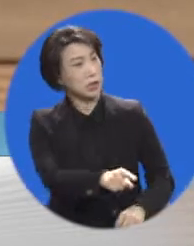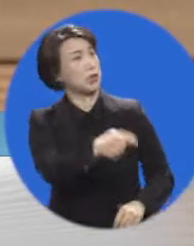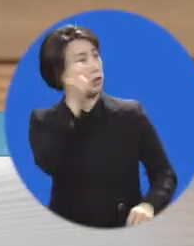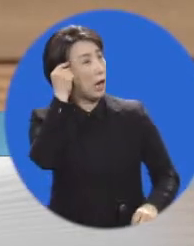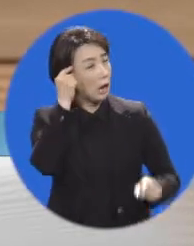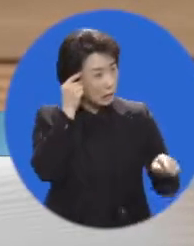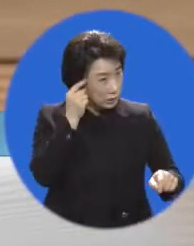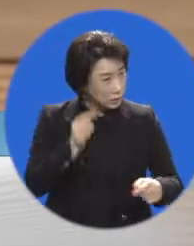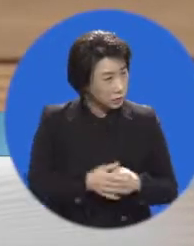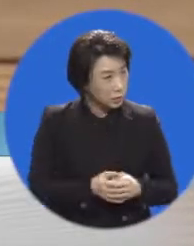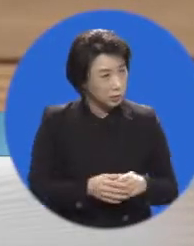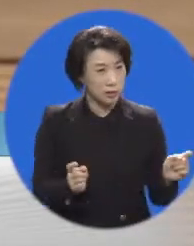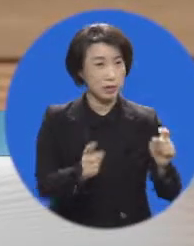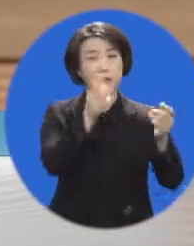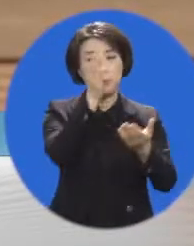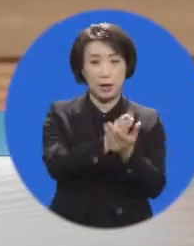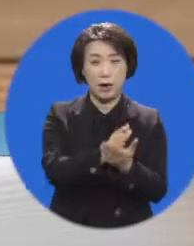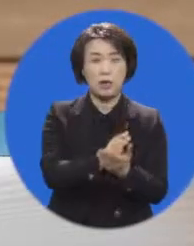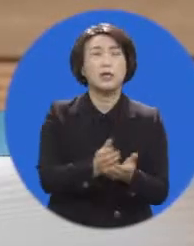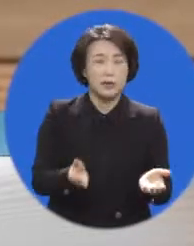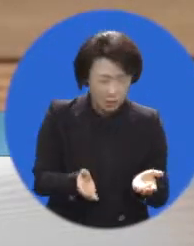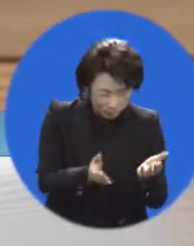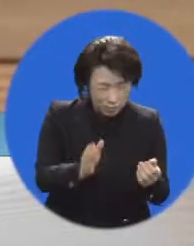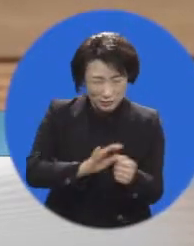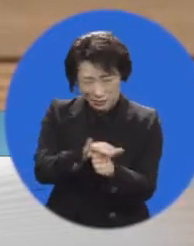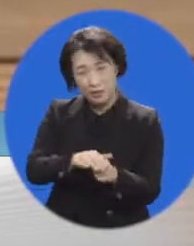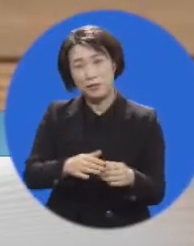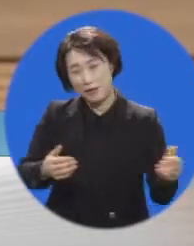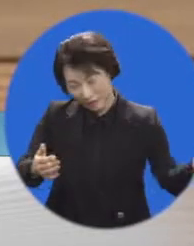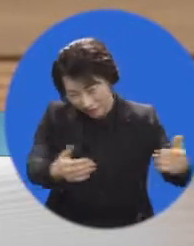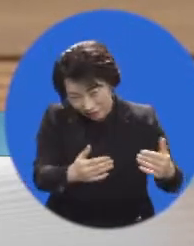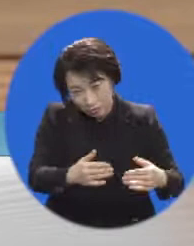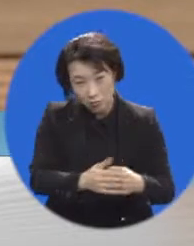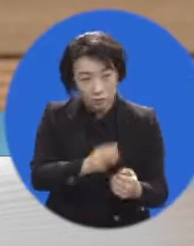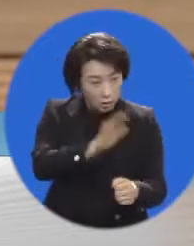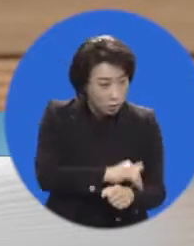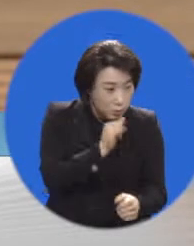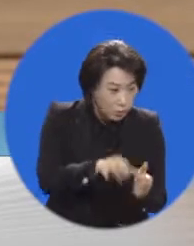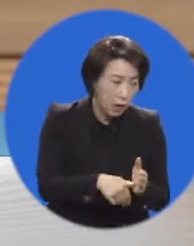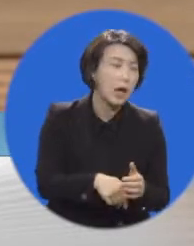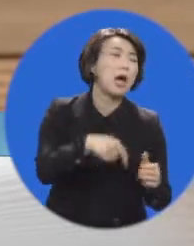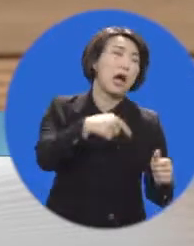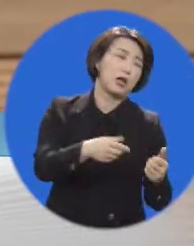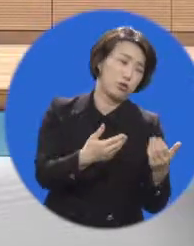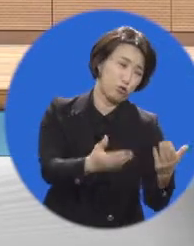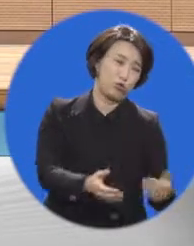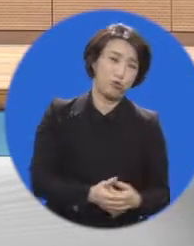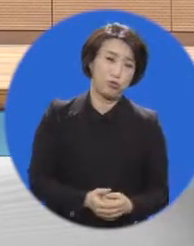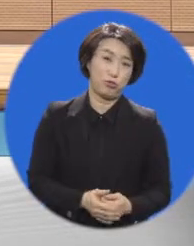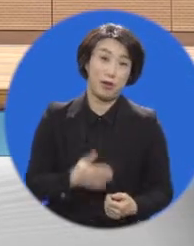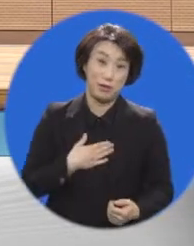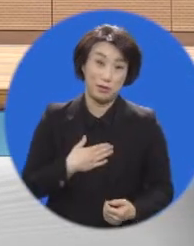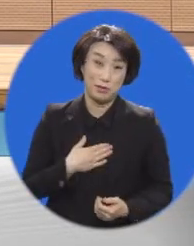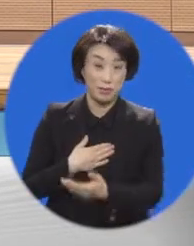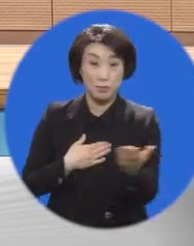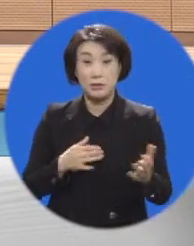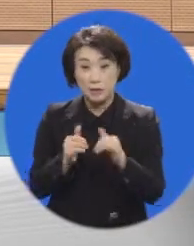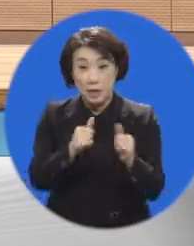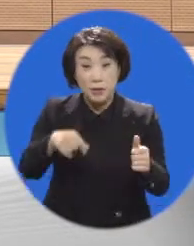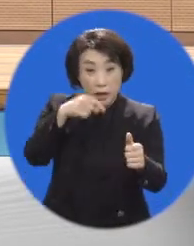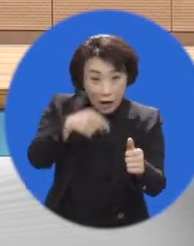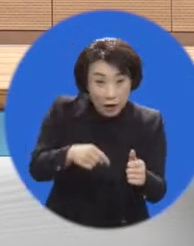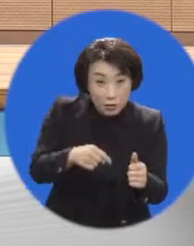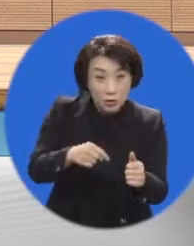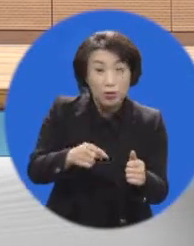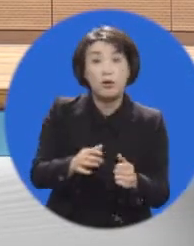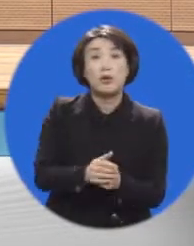그러지 말고 양보하고 사랑하고 아끼고, 잘못하는 것은 가르쳐라 이 말이오. 사람은 가르쳐도 되는